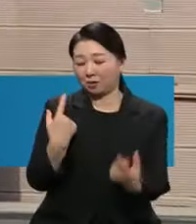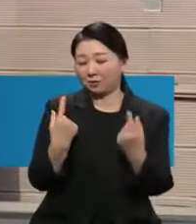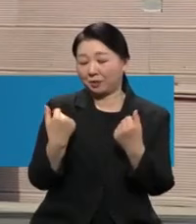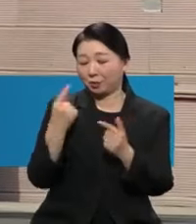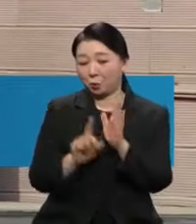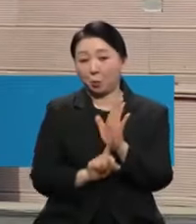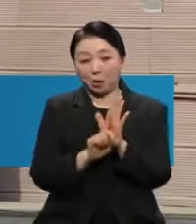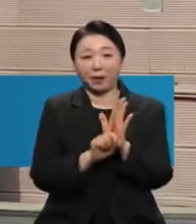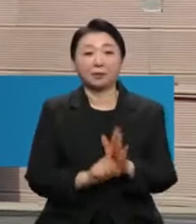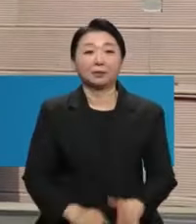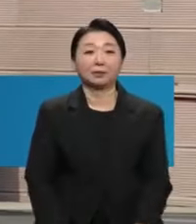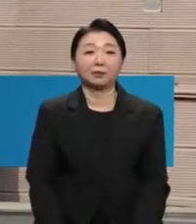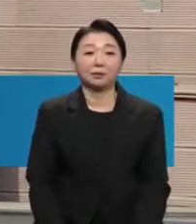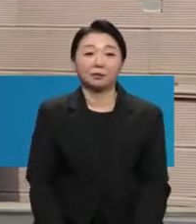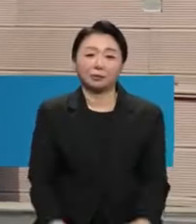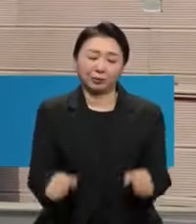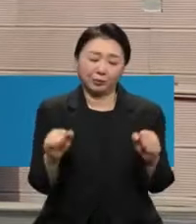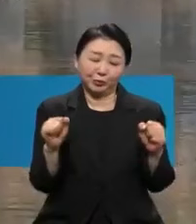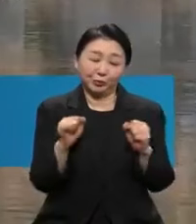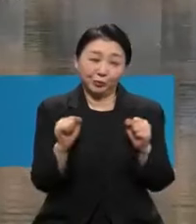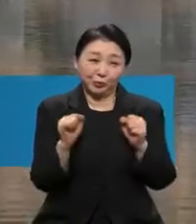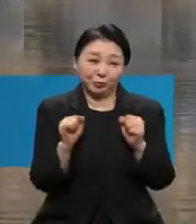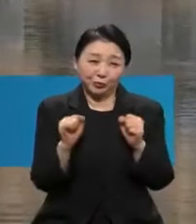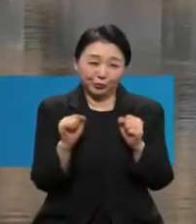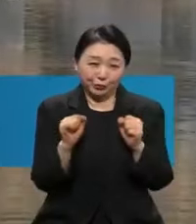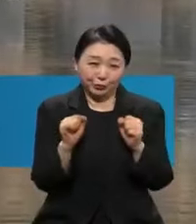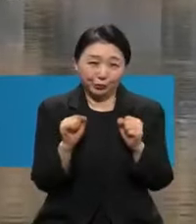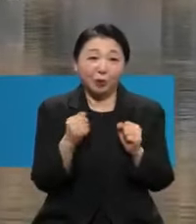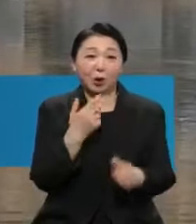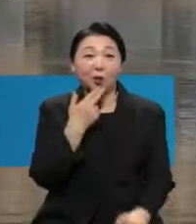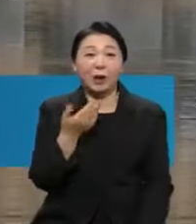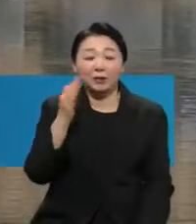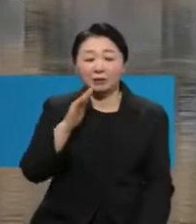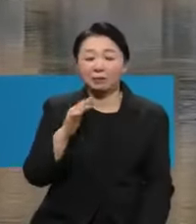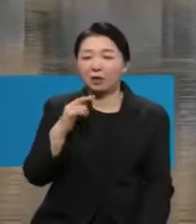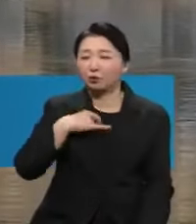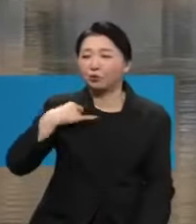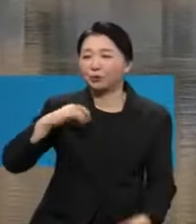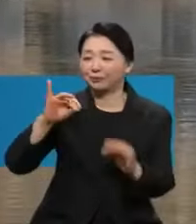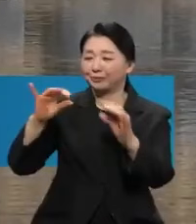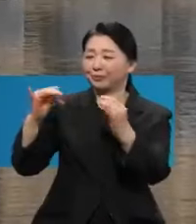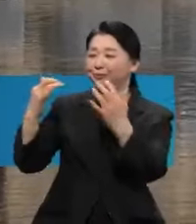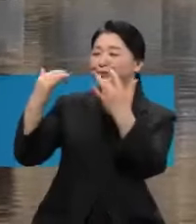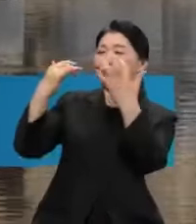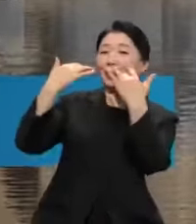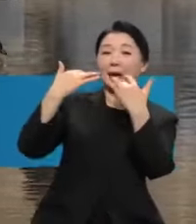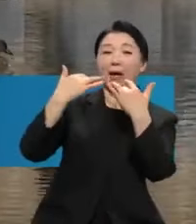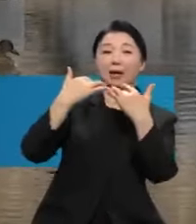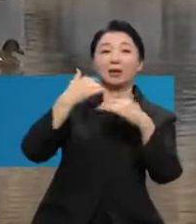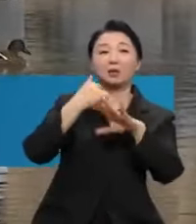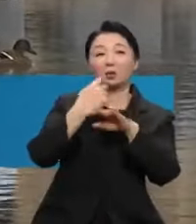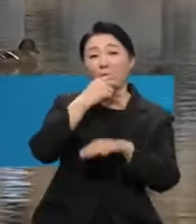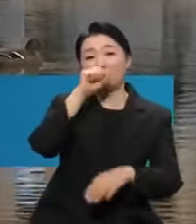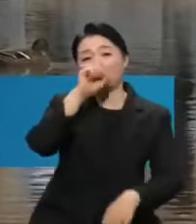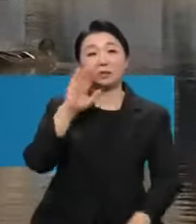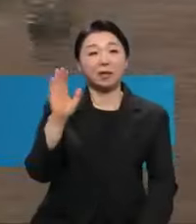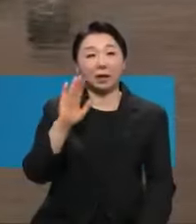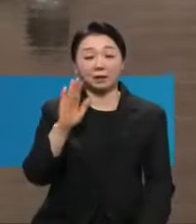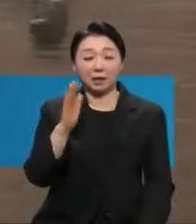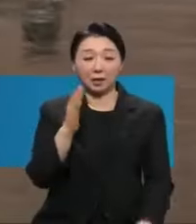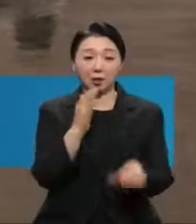조금 더 오르겠습니다. 추위는 누그러지지만 중국발 스모그가 유입되면서 공기가 탁해지겠습니다. 특히 중부